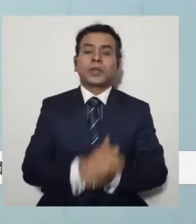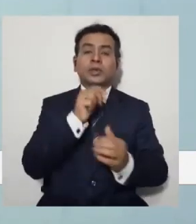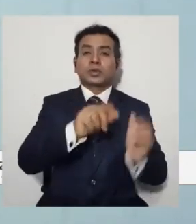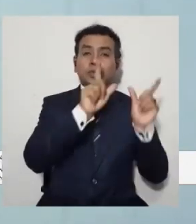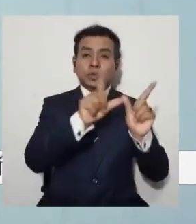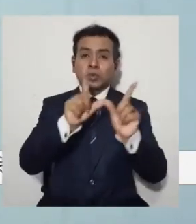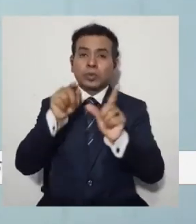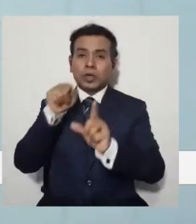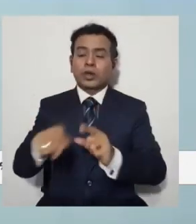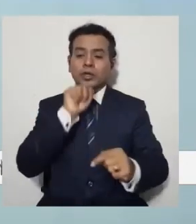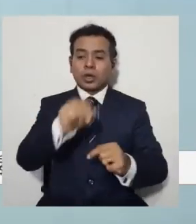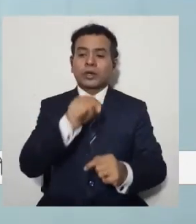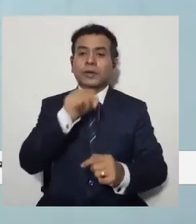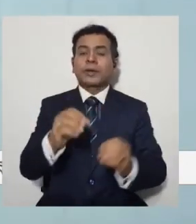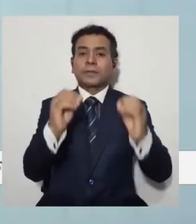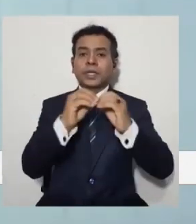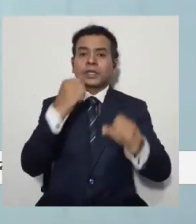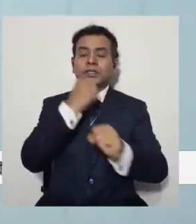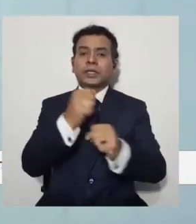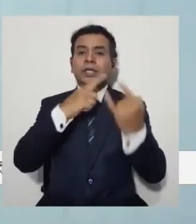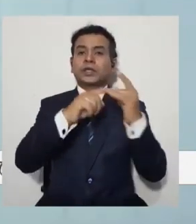www.dghs.gov.bd এই ওয়েবসাইটে এবং